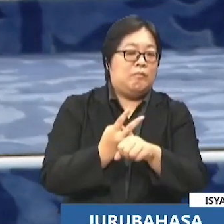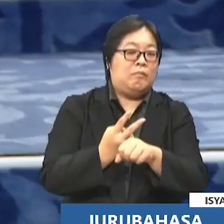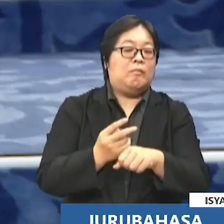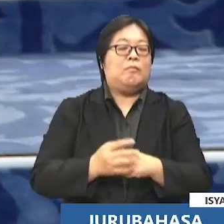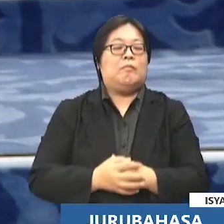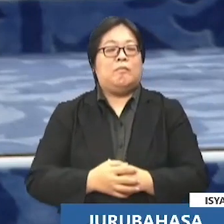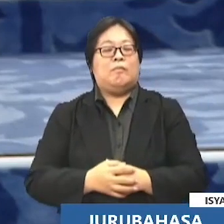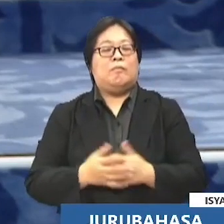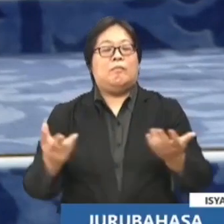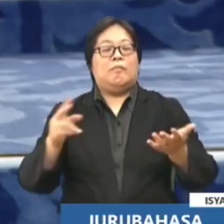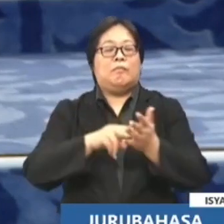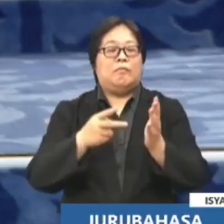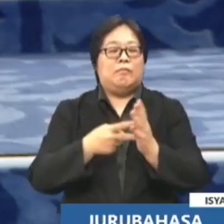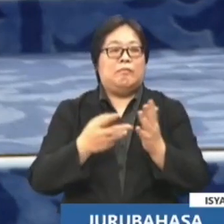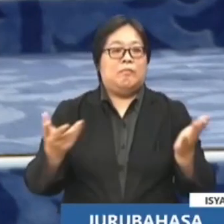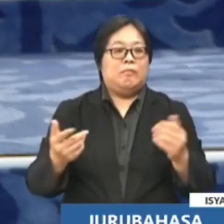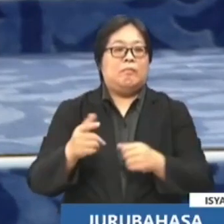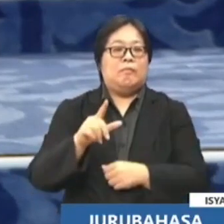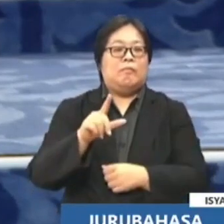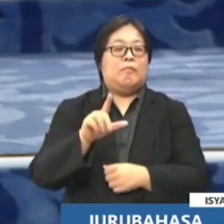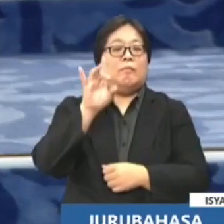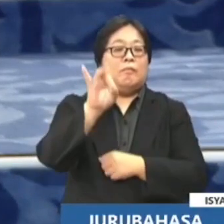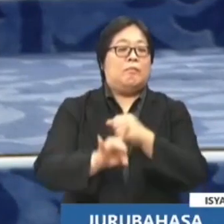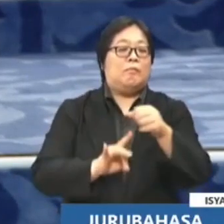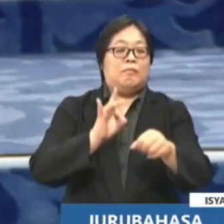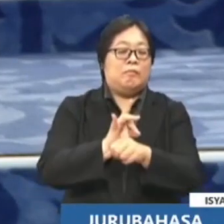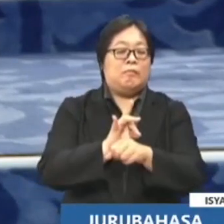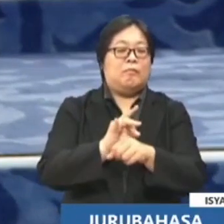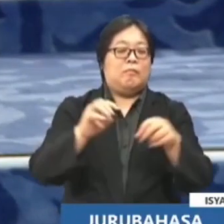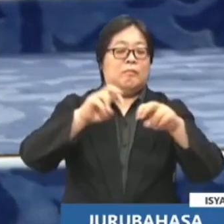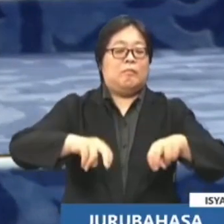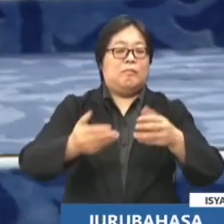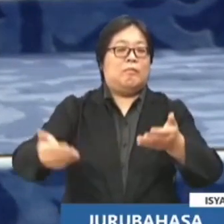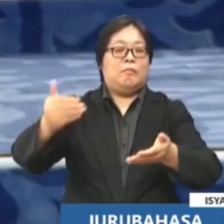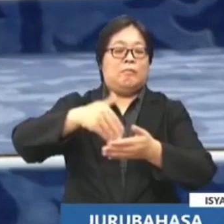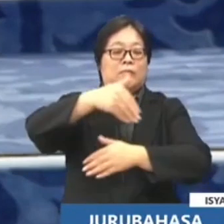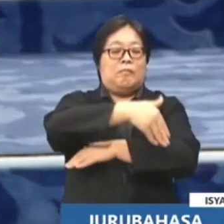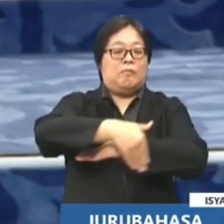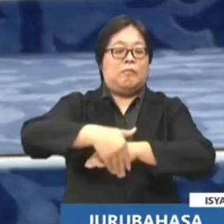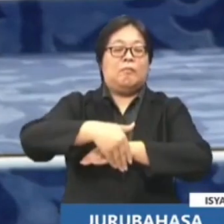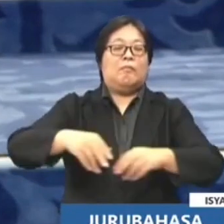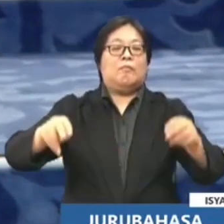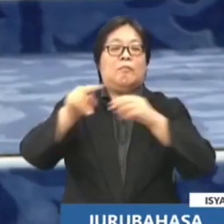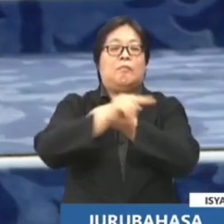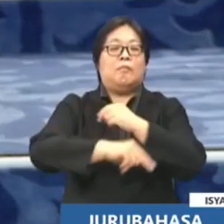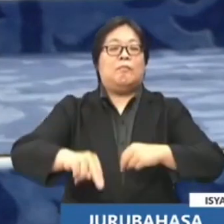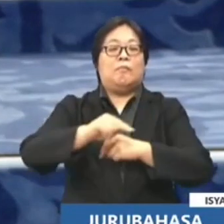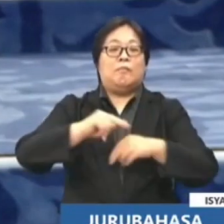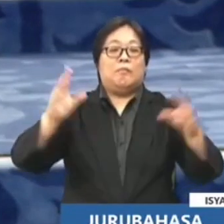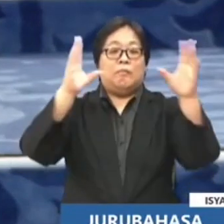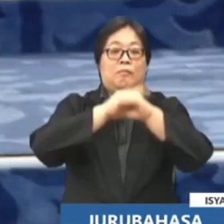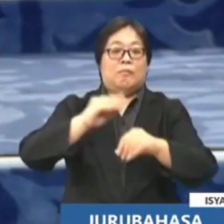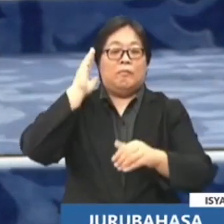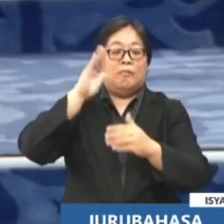bagi maksud tersebut lah tempuh delapan tahun bagi kajian semula Sumpah dan Negeri srawak akan berakhir